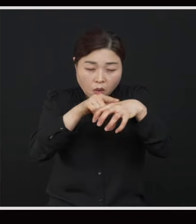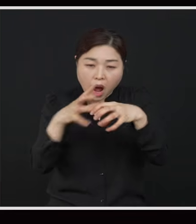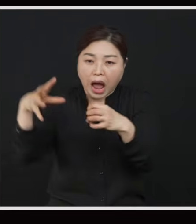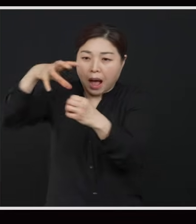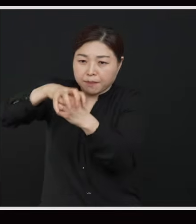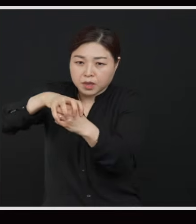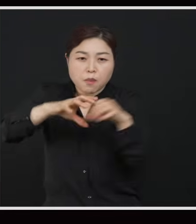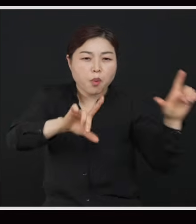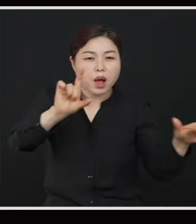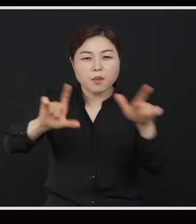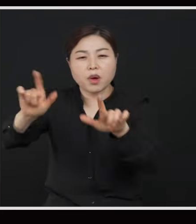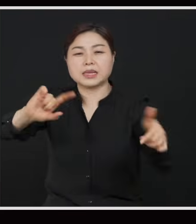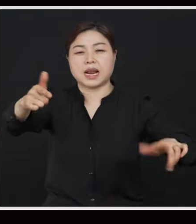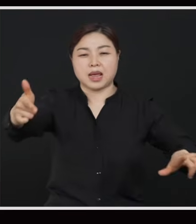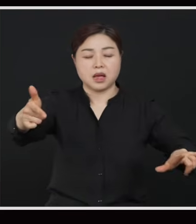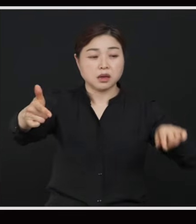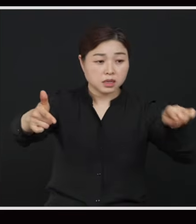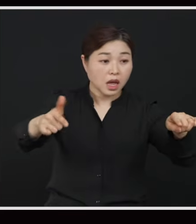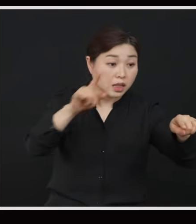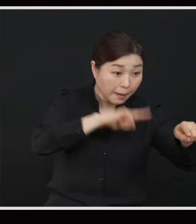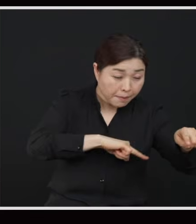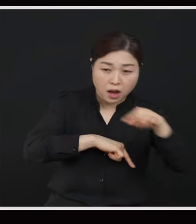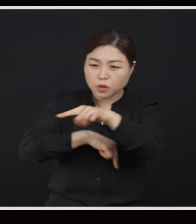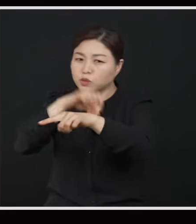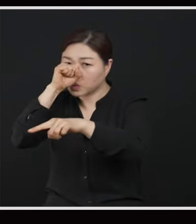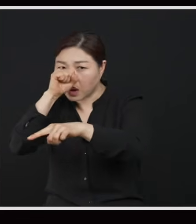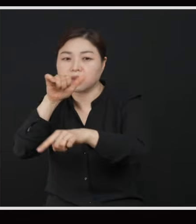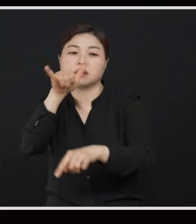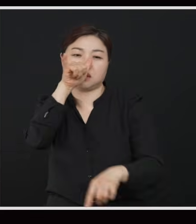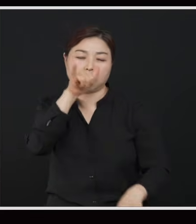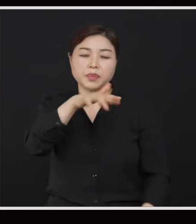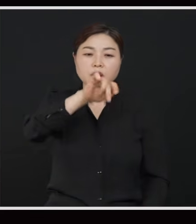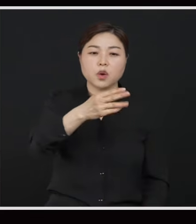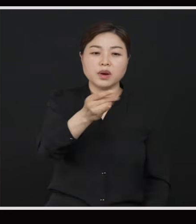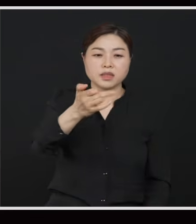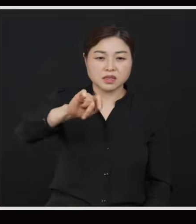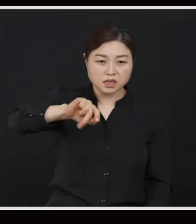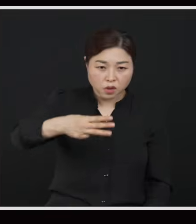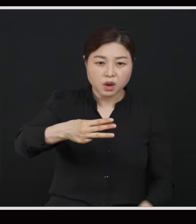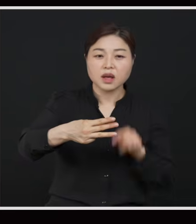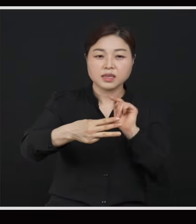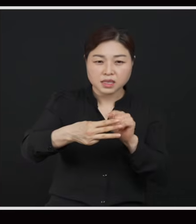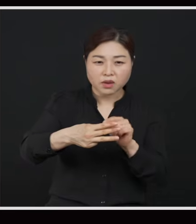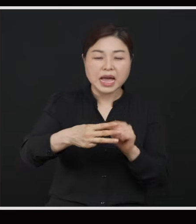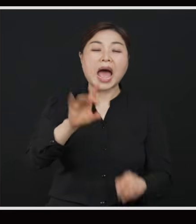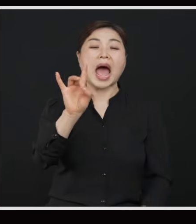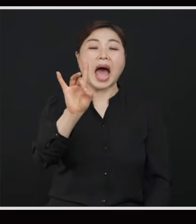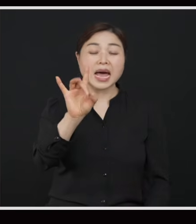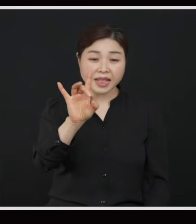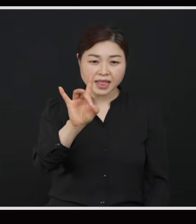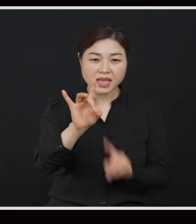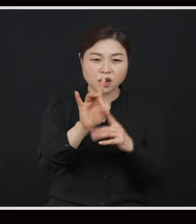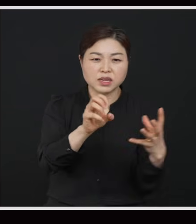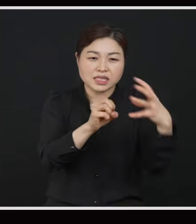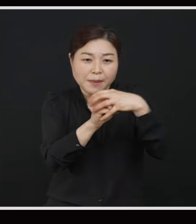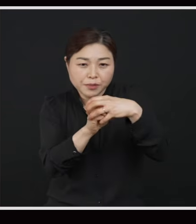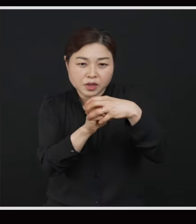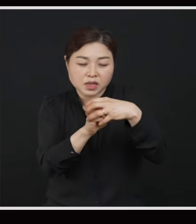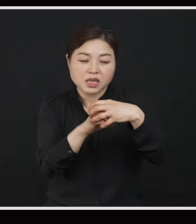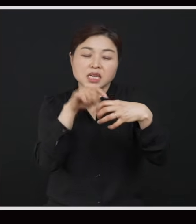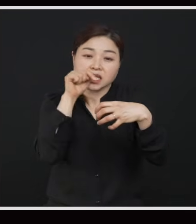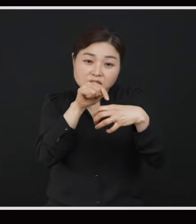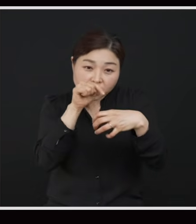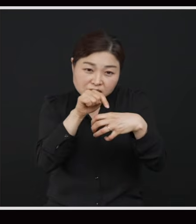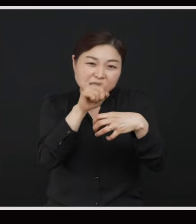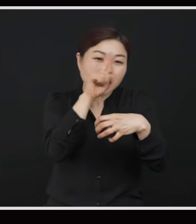나쁜 콜레스테롤이라는 얘기를 합니다. 콜레스테롤은 딱 하나예요. 그러니까 정확히 얘기하면 콜레스테롤 입자가 좋은 게